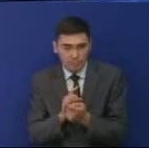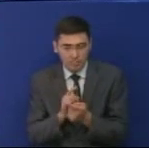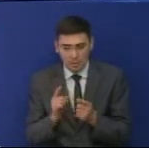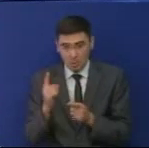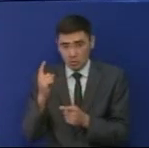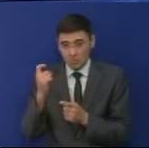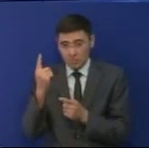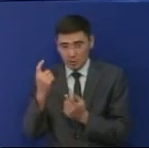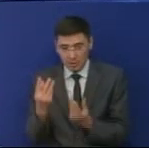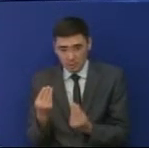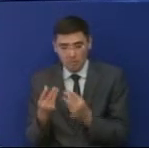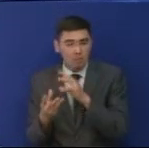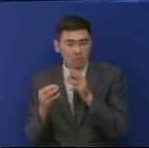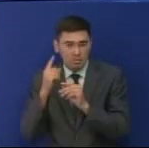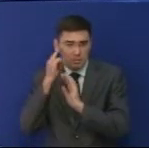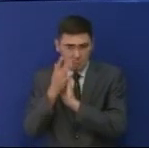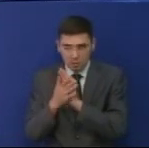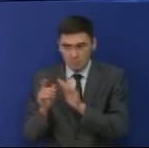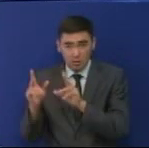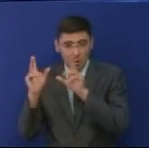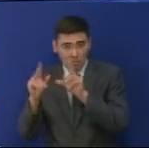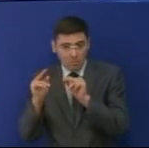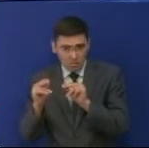что Касым-Жомарт Токаев – человек не слова, а дела.